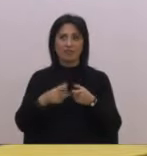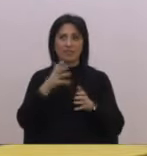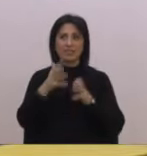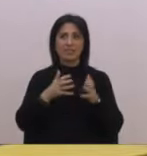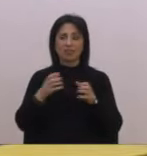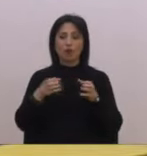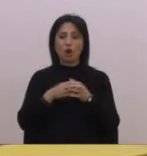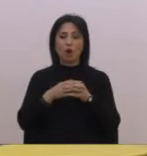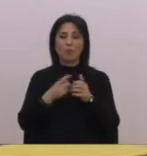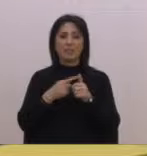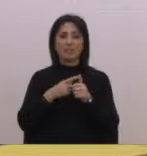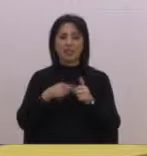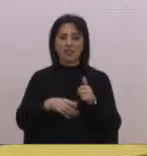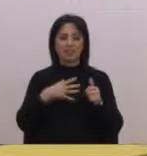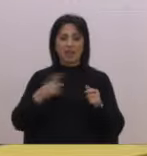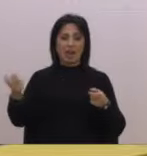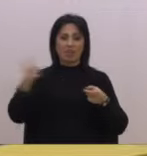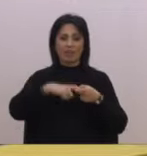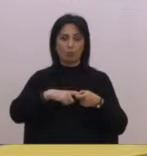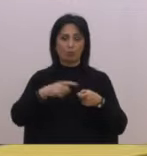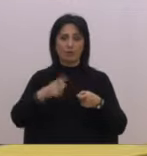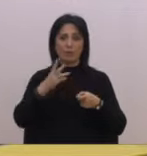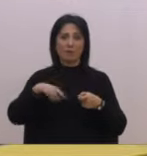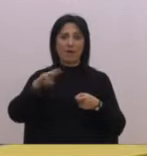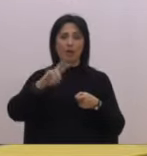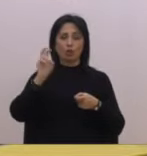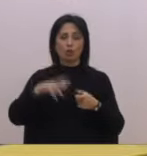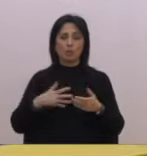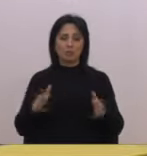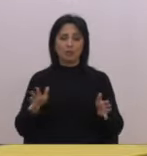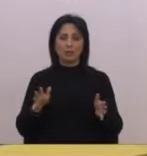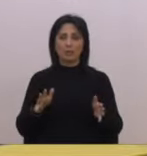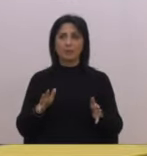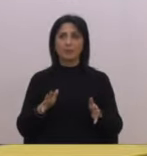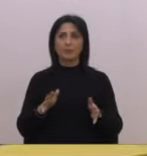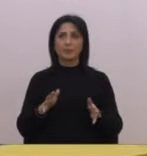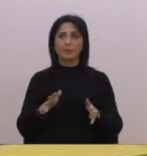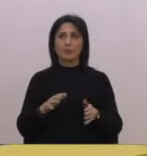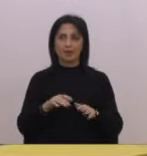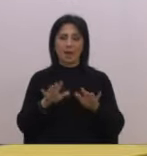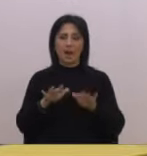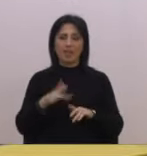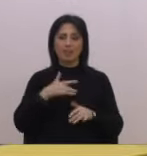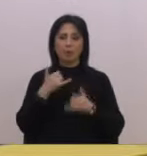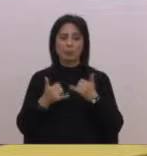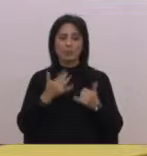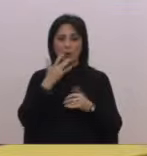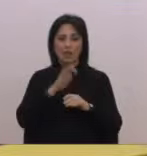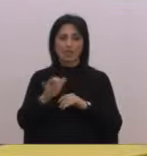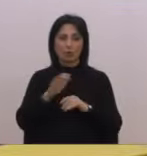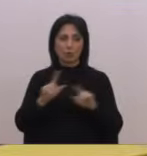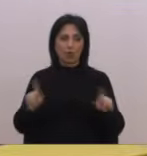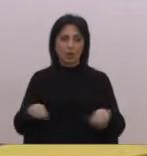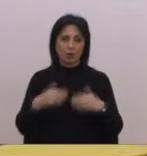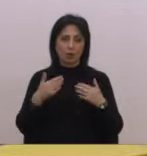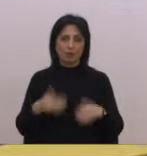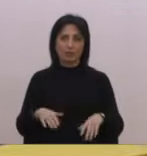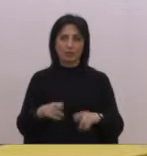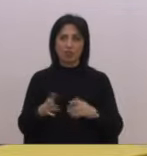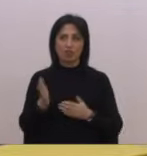საერთაშორისო კომპანიის სტატუსი საქართველოში და მათ მილიარდ დოლარზე მეტი IT მომსახურების ექსპორტი განახორციელეს, უკვე